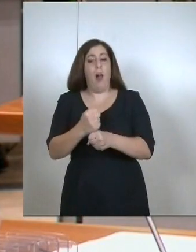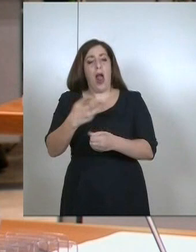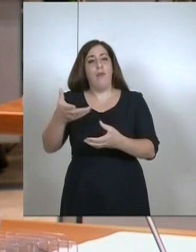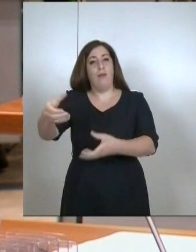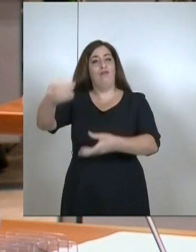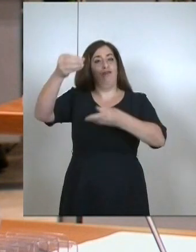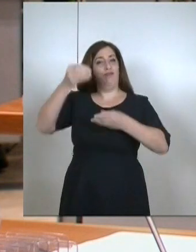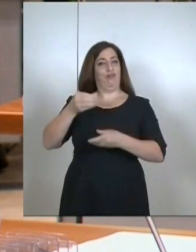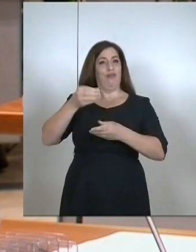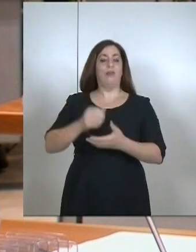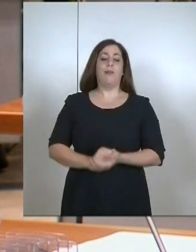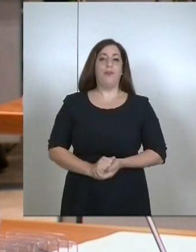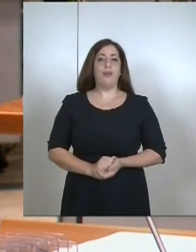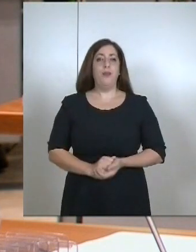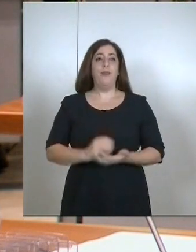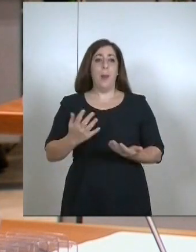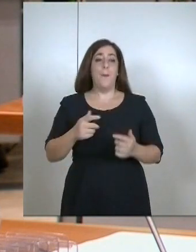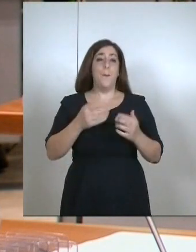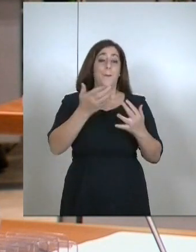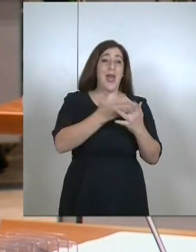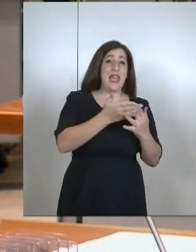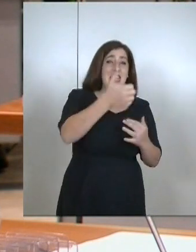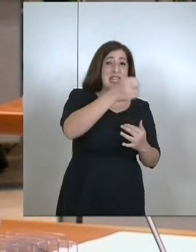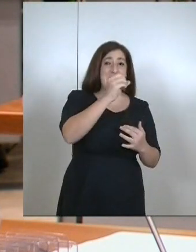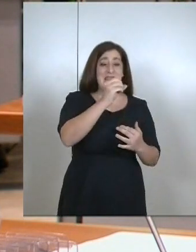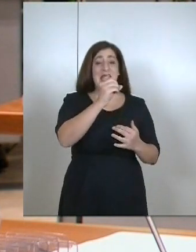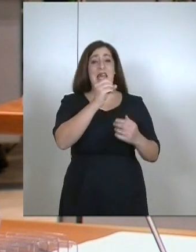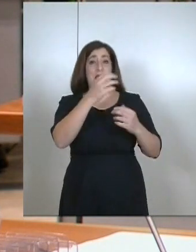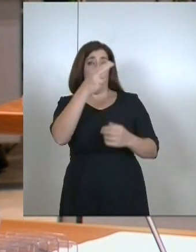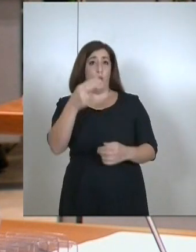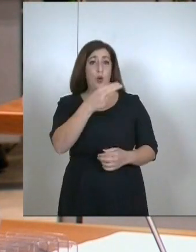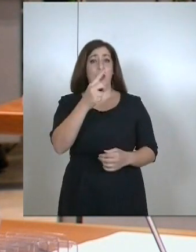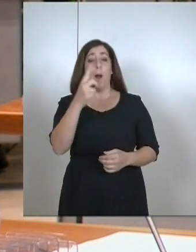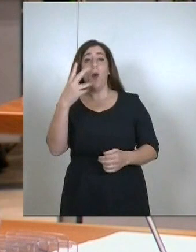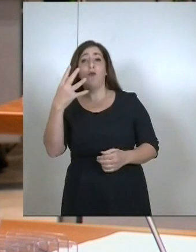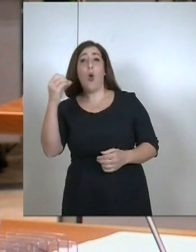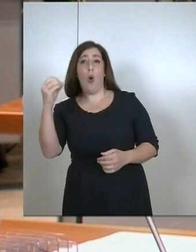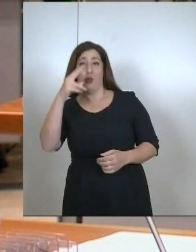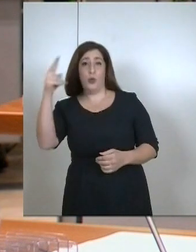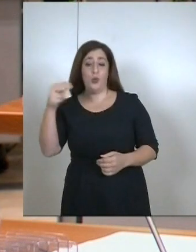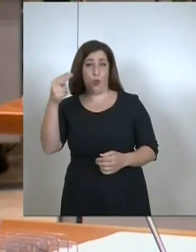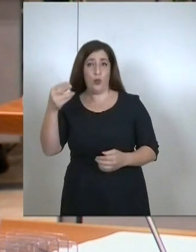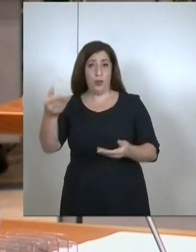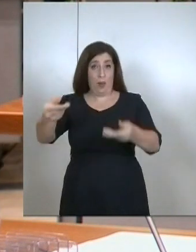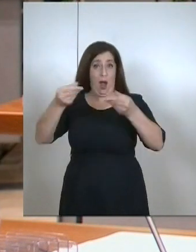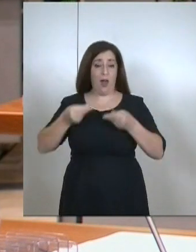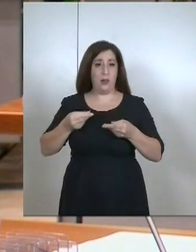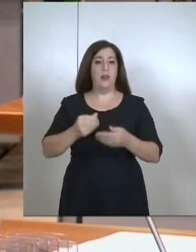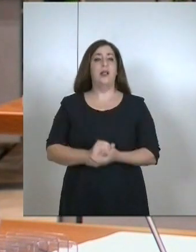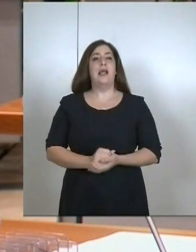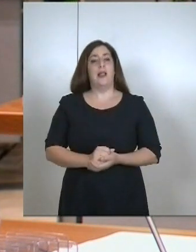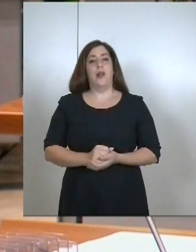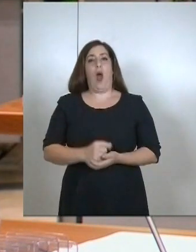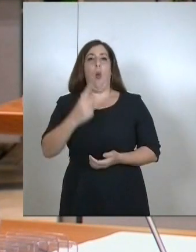l bejn 60 euro u 140 euro. Bl-ogħla refużjoni tingħata lil dawk bl-aktar dħul baxx. Minn